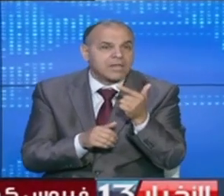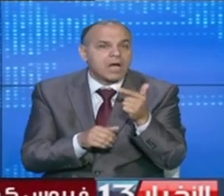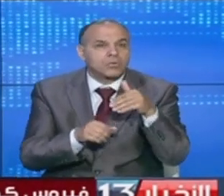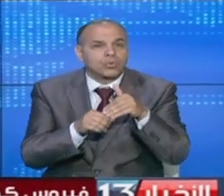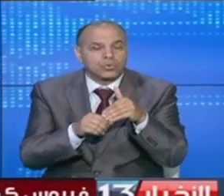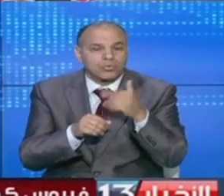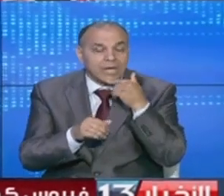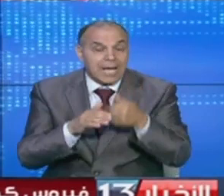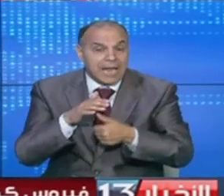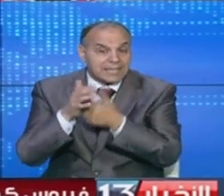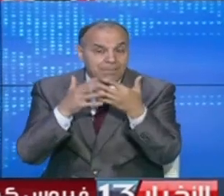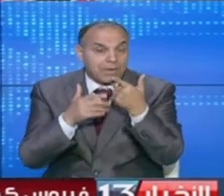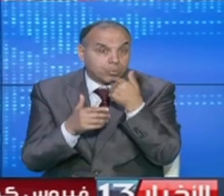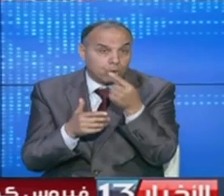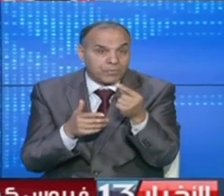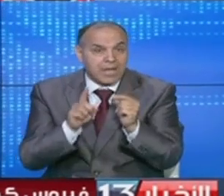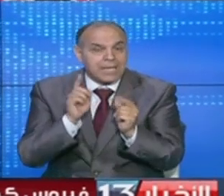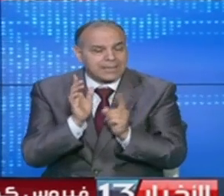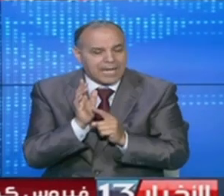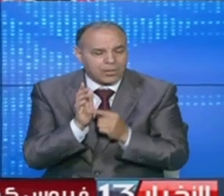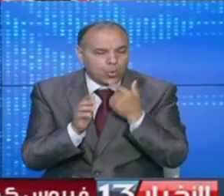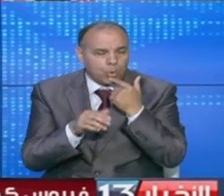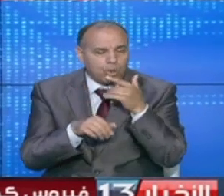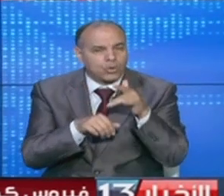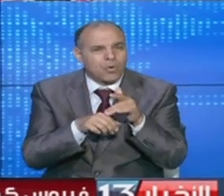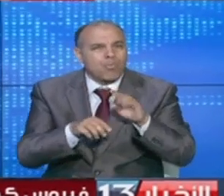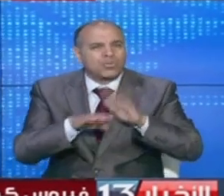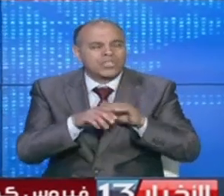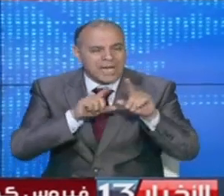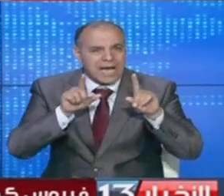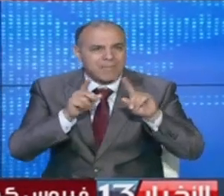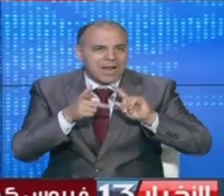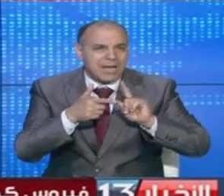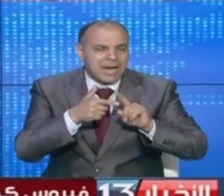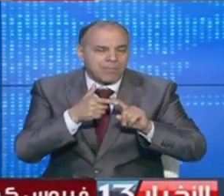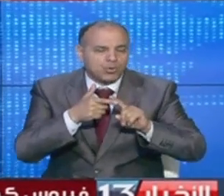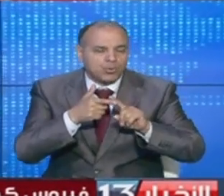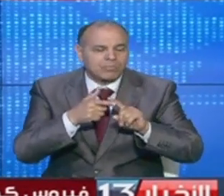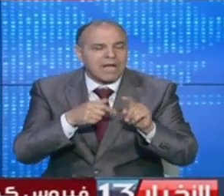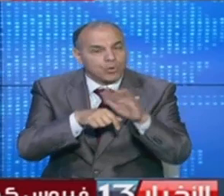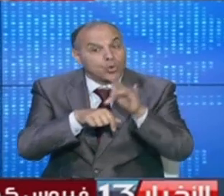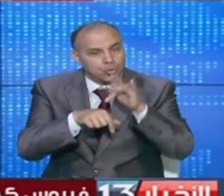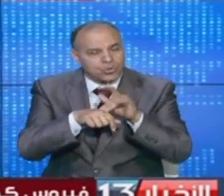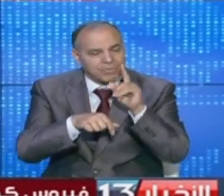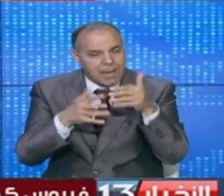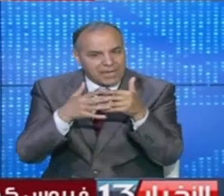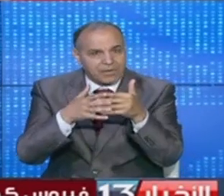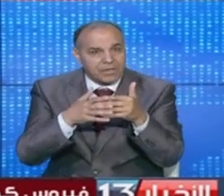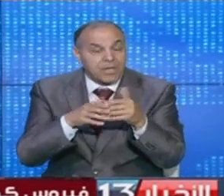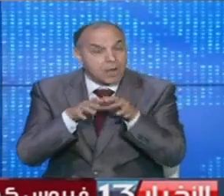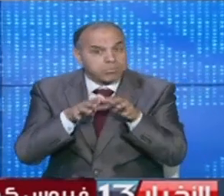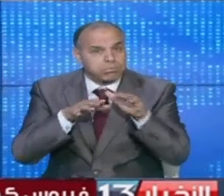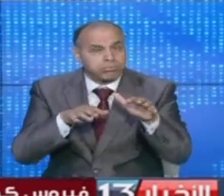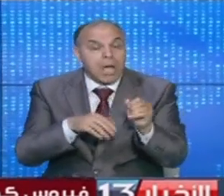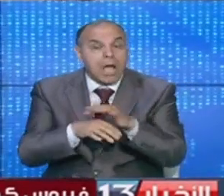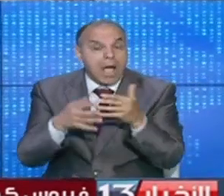المحيطه بالرئيس الامريكي دونالد ترامب تاكدت اصابه المستشاره الاعلاميه لنائبه ما كيف بالفيروس هذه الجهه جعلت